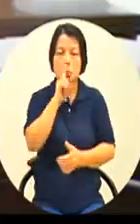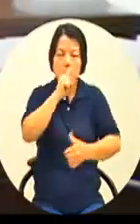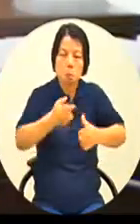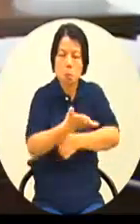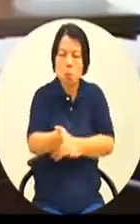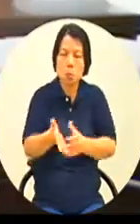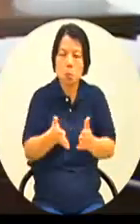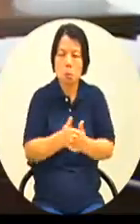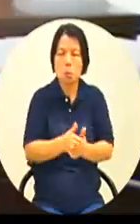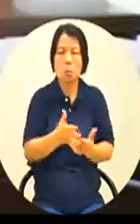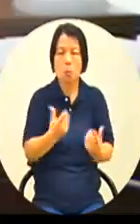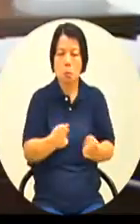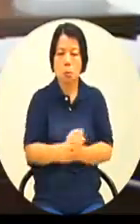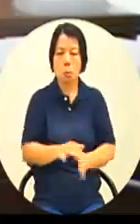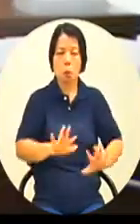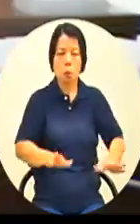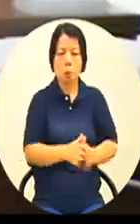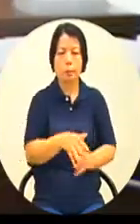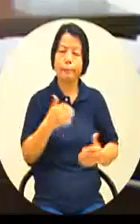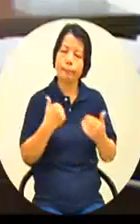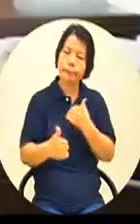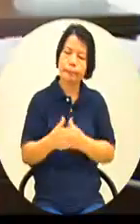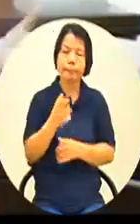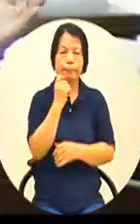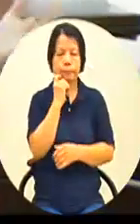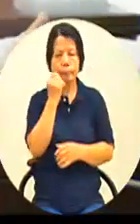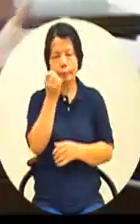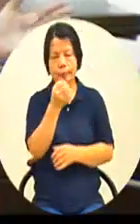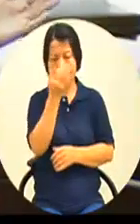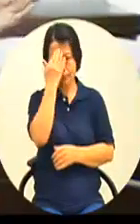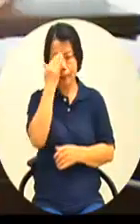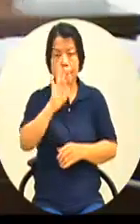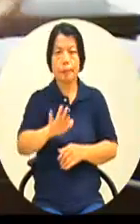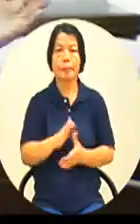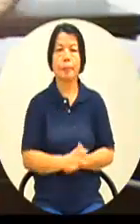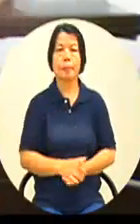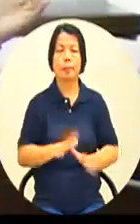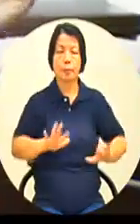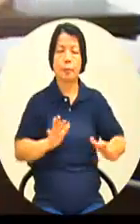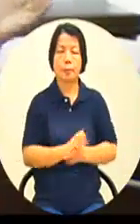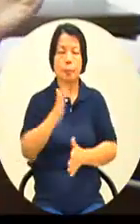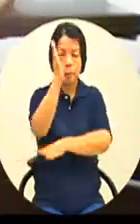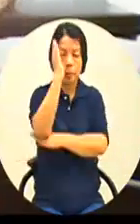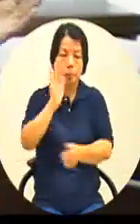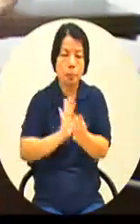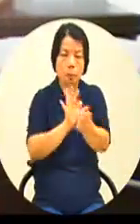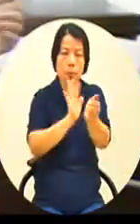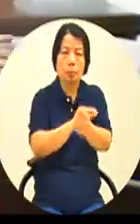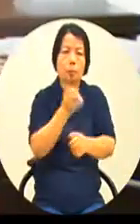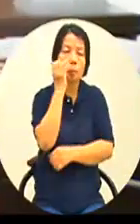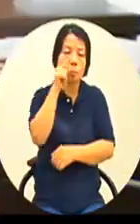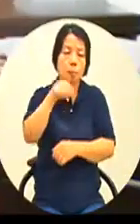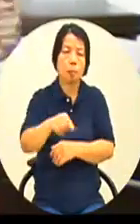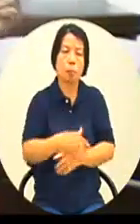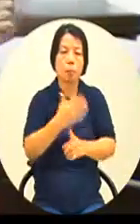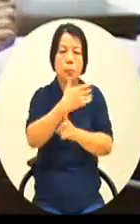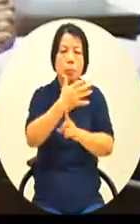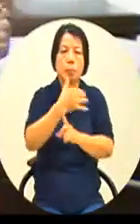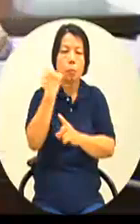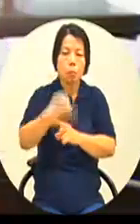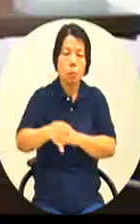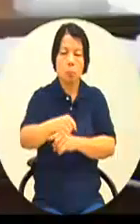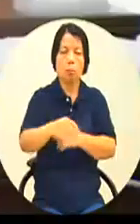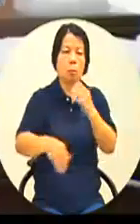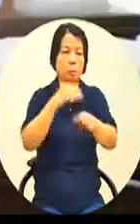那一则喜一则忧。高兴的是政府在推动在观光这一块的建设在旗津是成功的，可